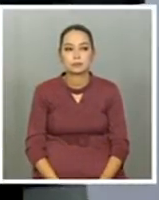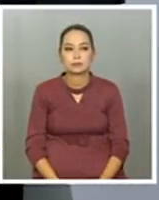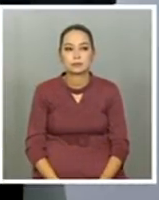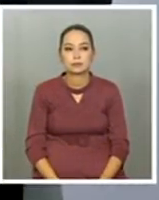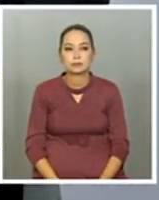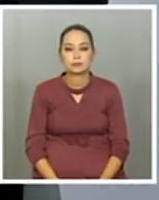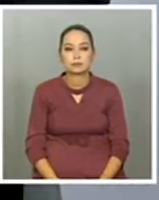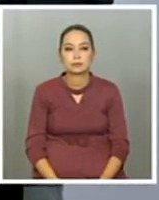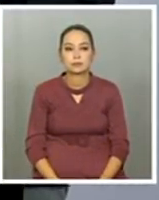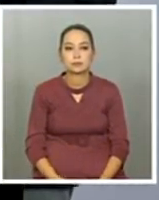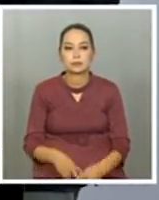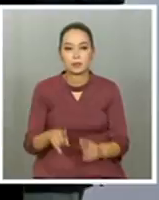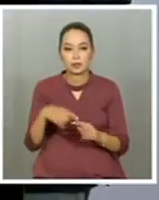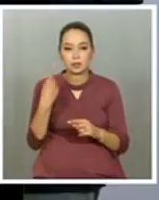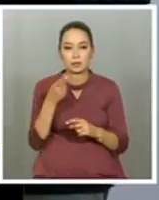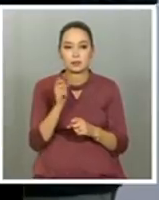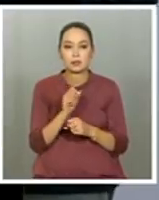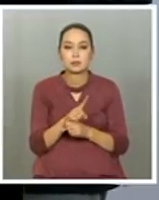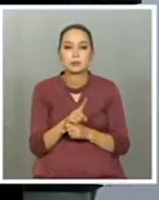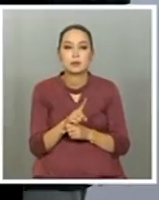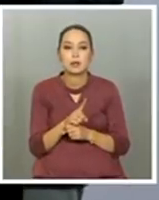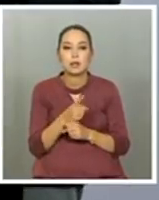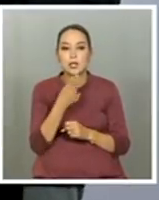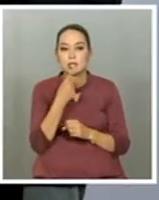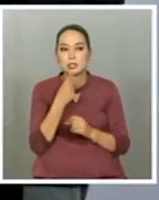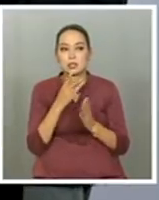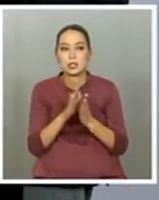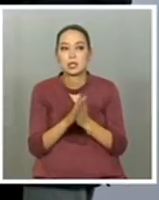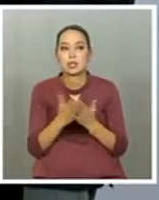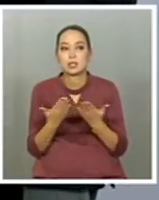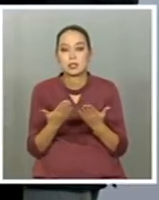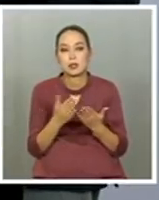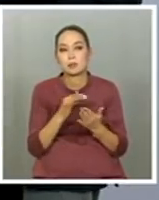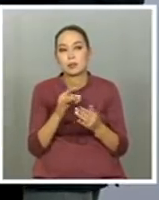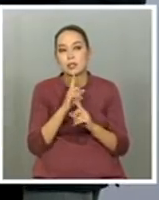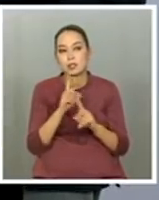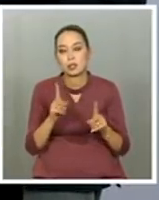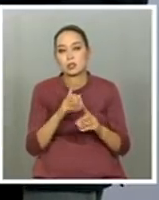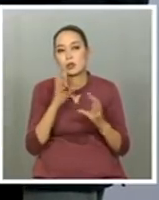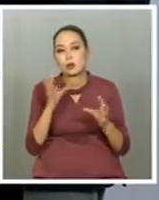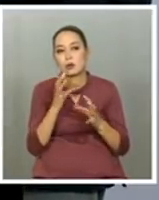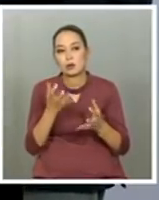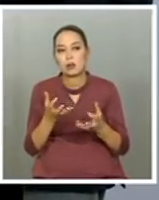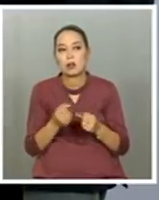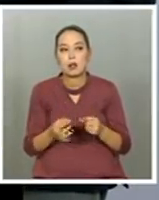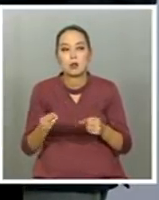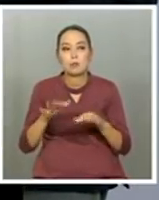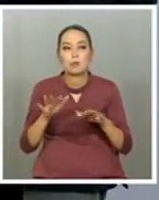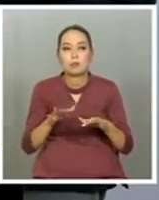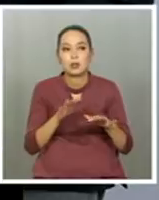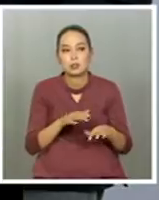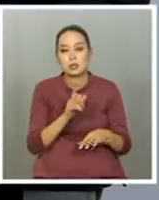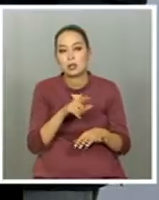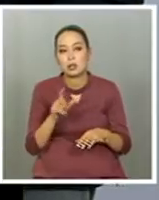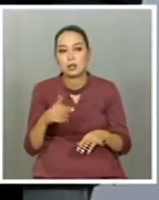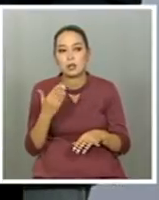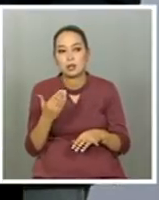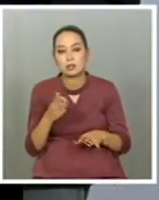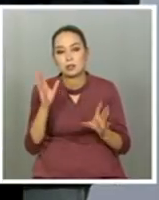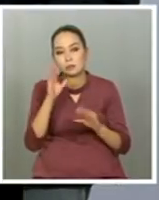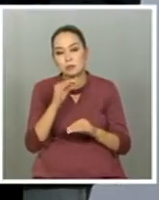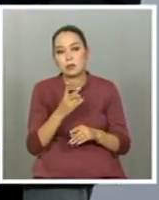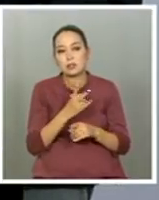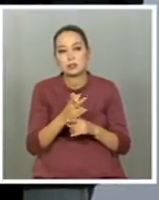Келесі тапсырма: Қызыл кітаппен ерекше қорғауға алынған аумақтар болмаса, адам әрекеті табиғатқа зиян тигізетіні